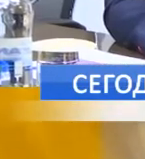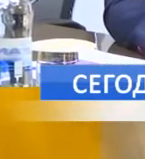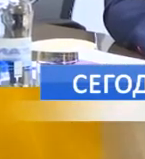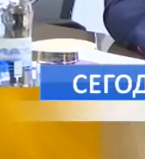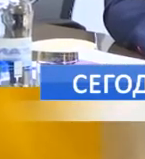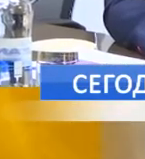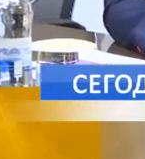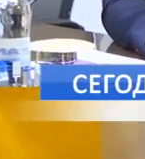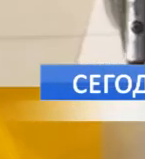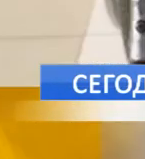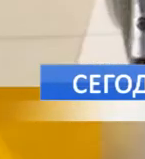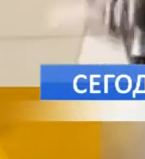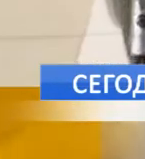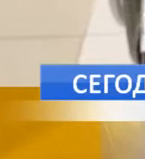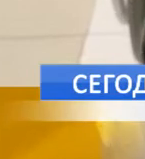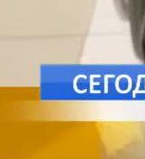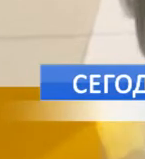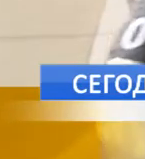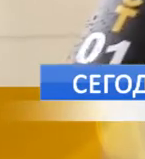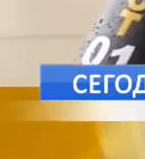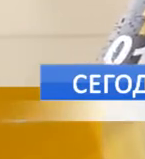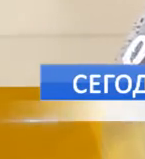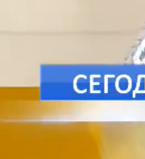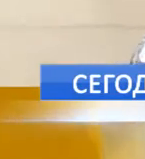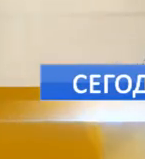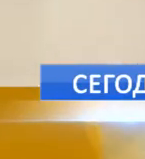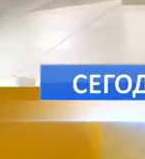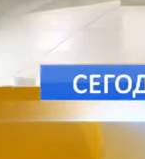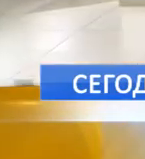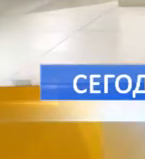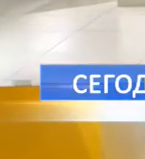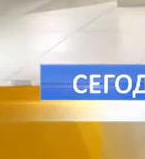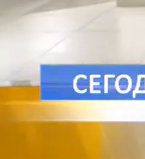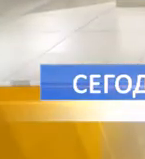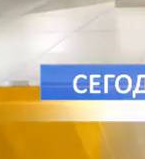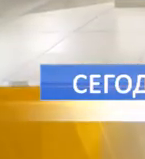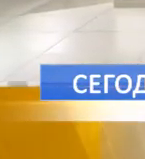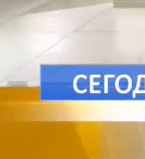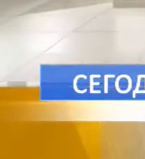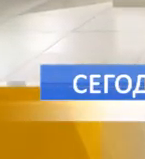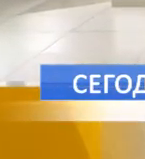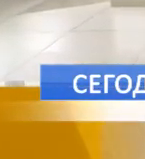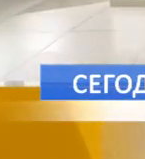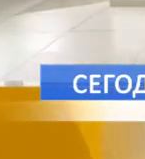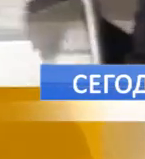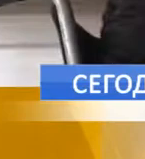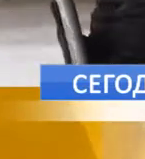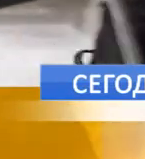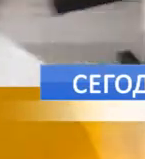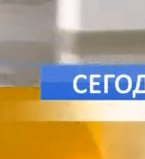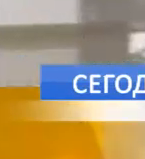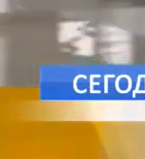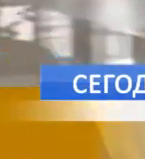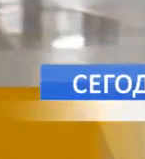появится хостел для людей с ограниченными возможностями. Вторая задумка подразумевает установку на инвалидные коляски